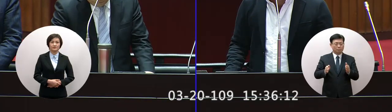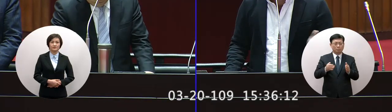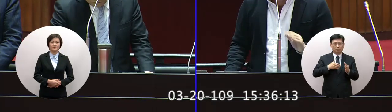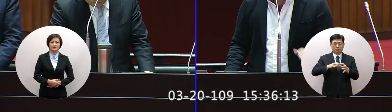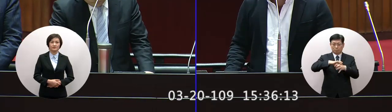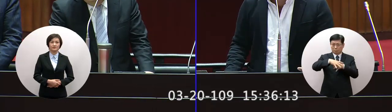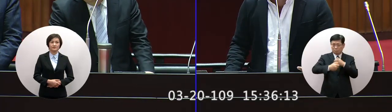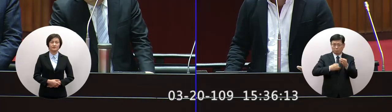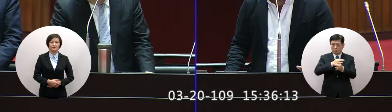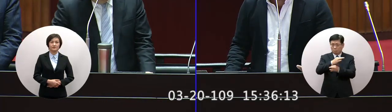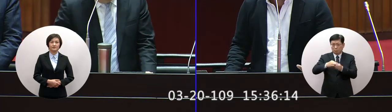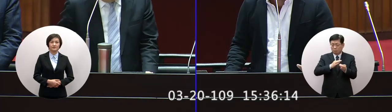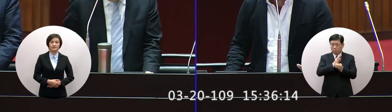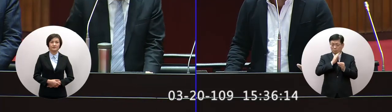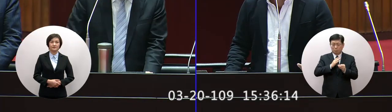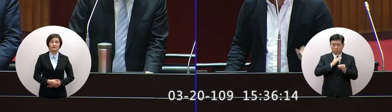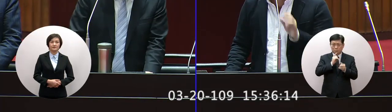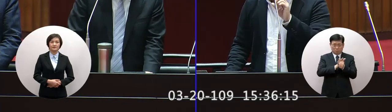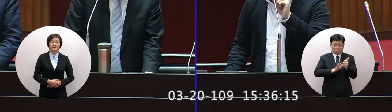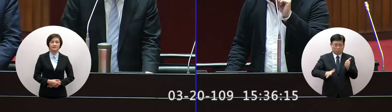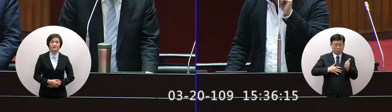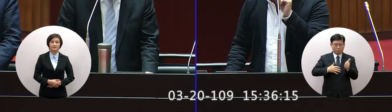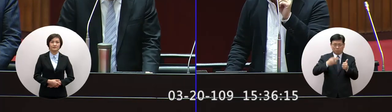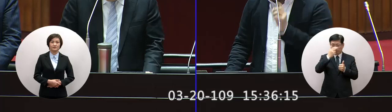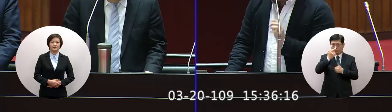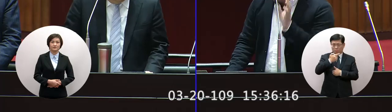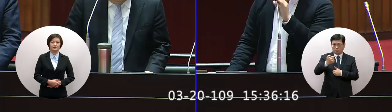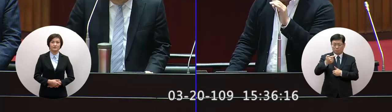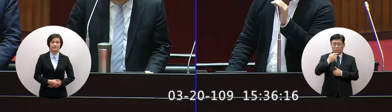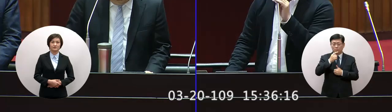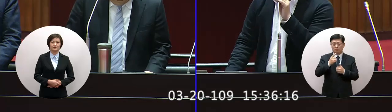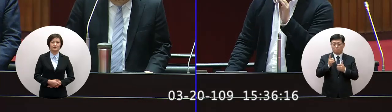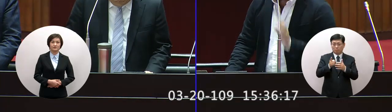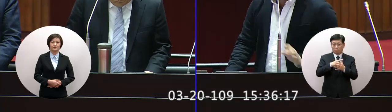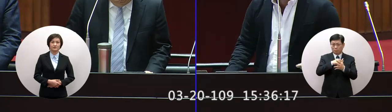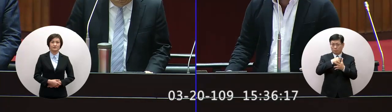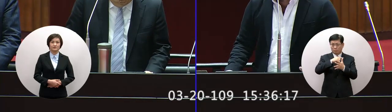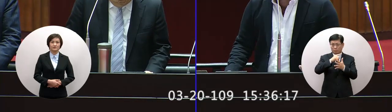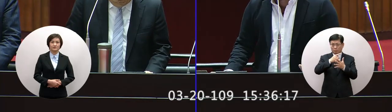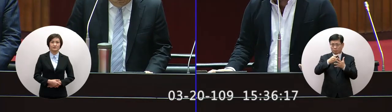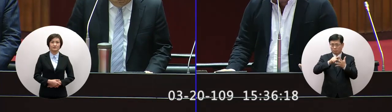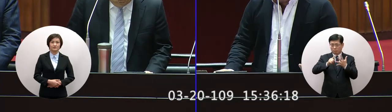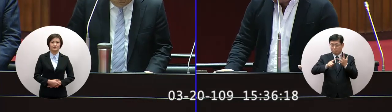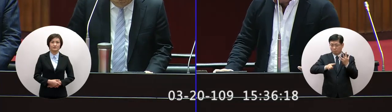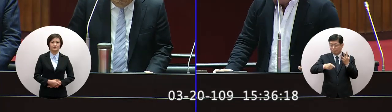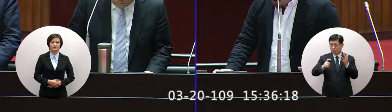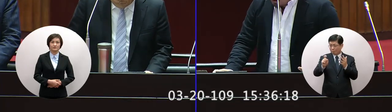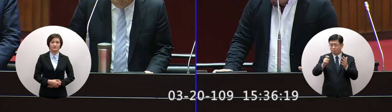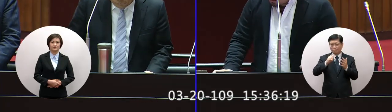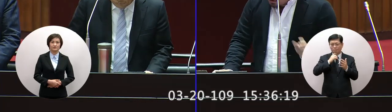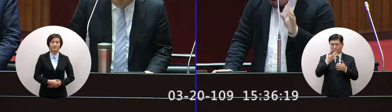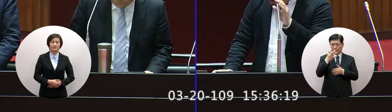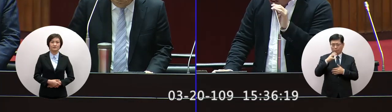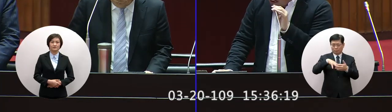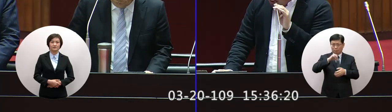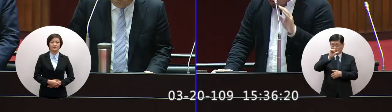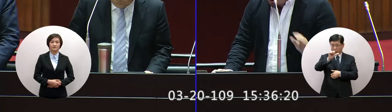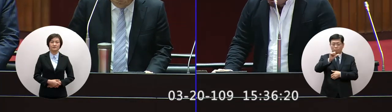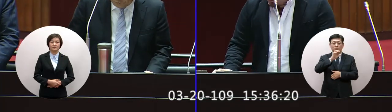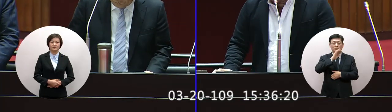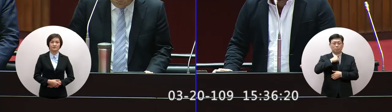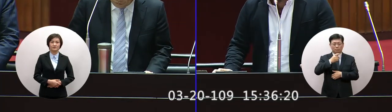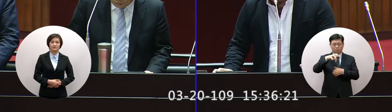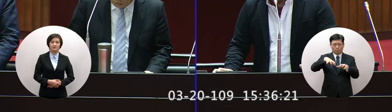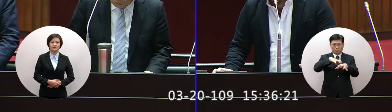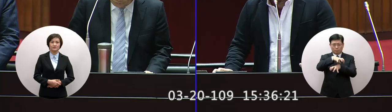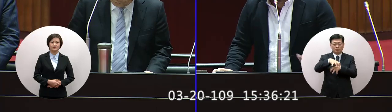个全球的经济发展前10名的风险，结果发现里面有5个都是环境风险哦，尤其是这